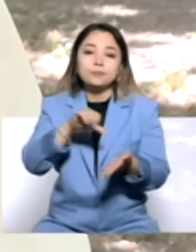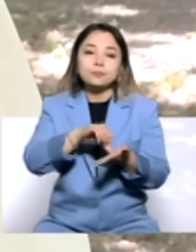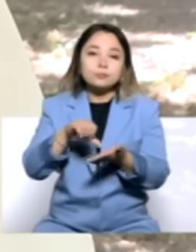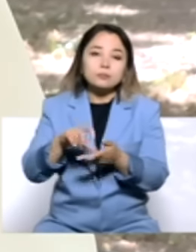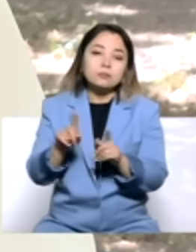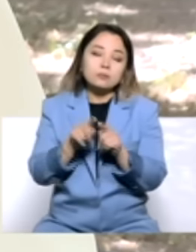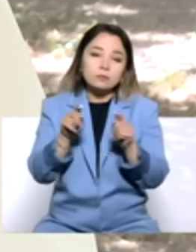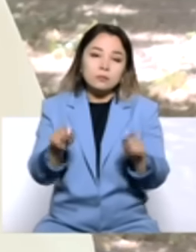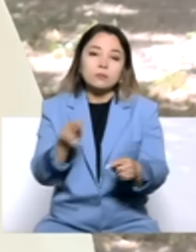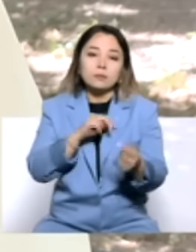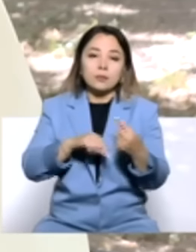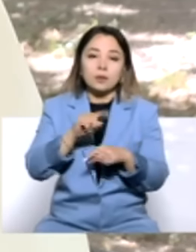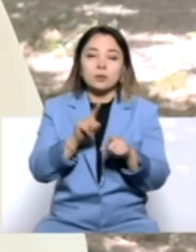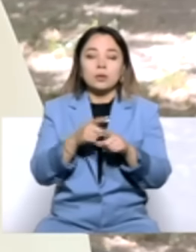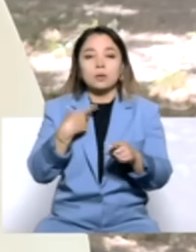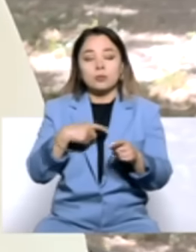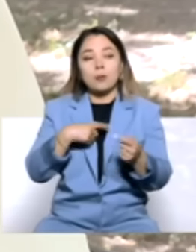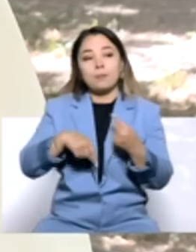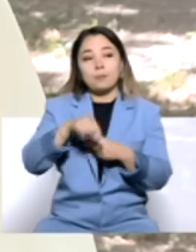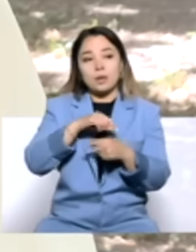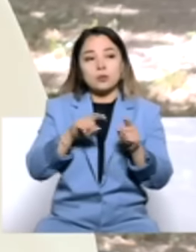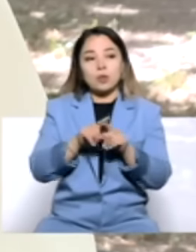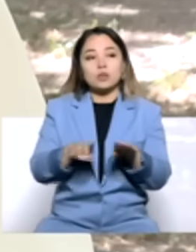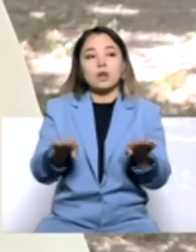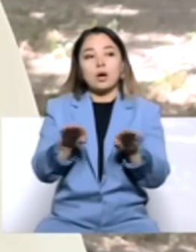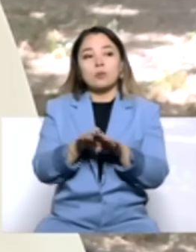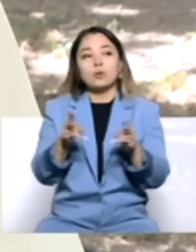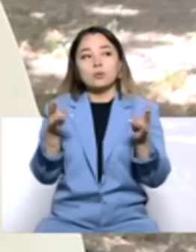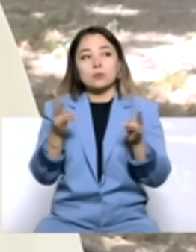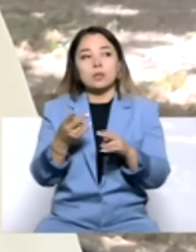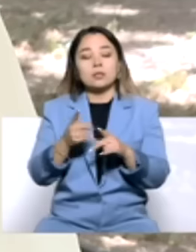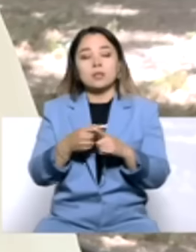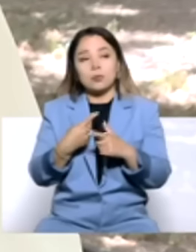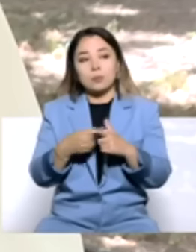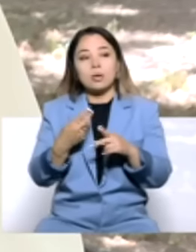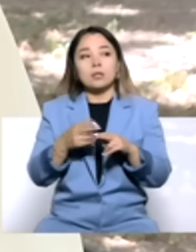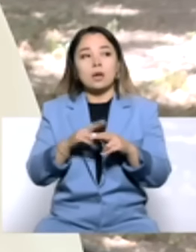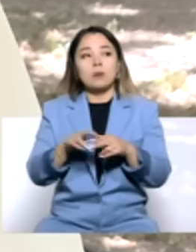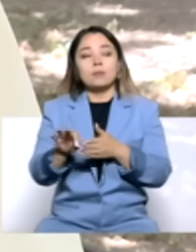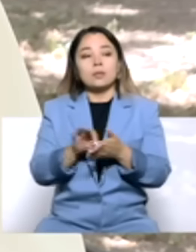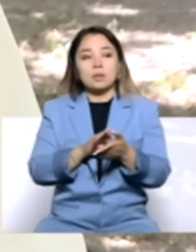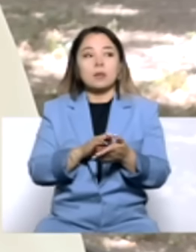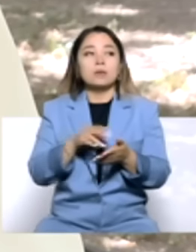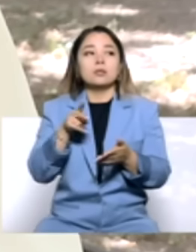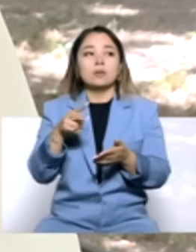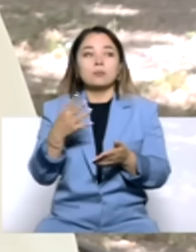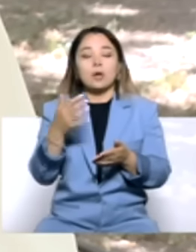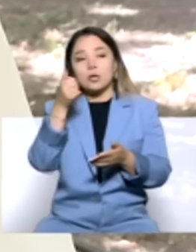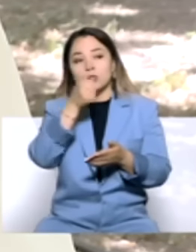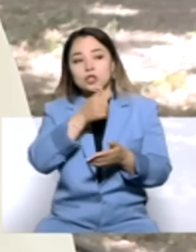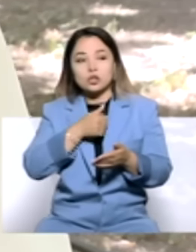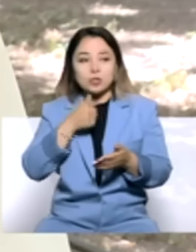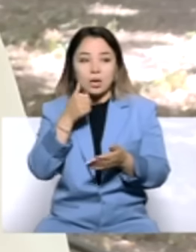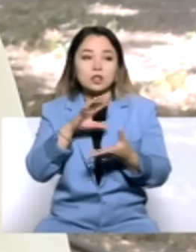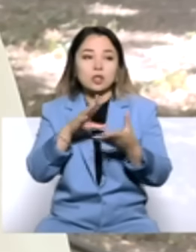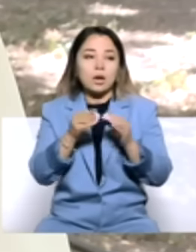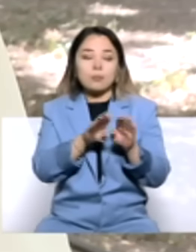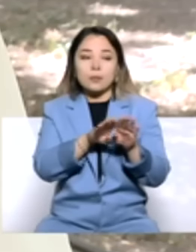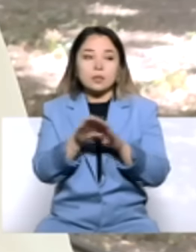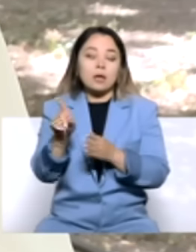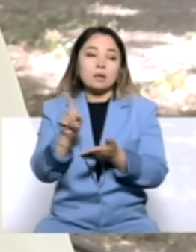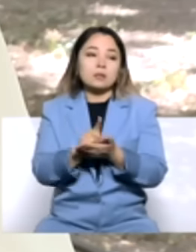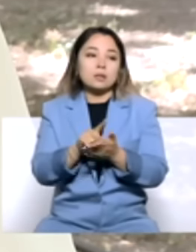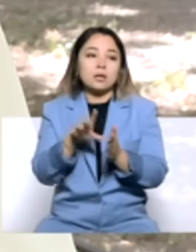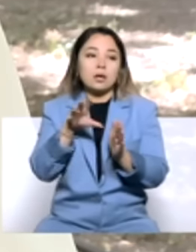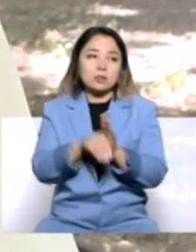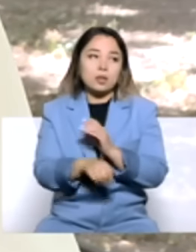өкілеттіктерін ашқан кәсіпкерлер өз бизнестарын жабу керек болады. Немесе бірден 2025 жылы жалпыға бірдей салық